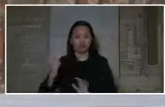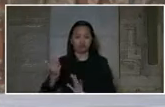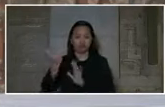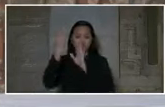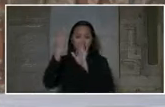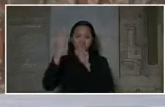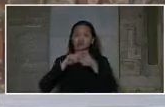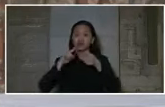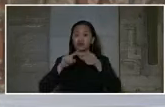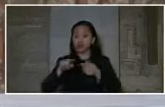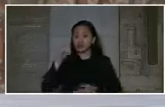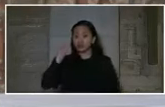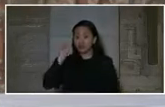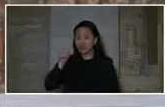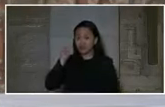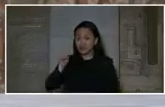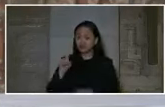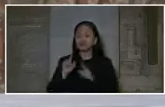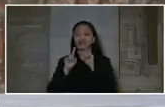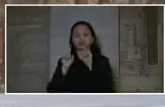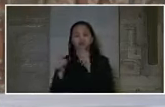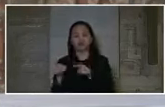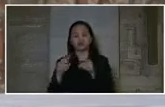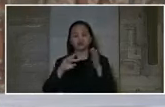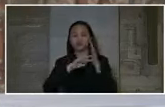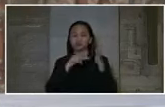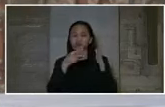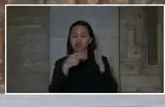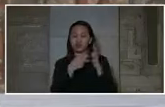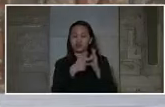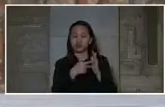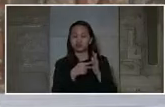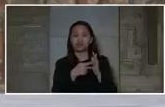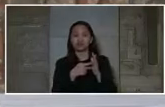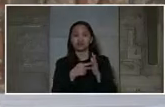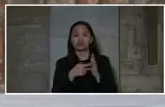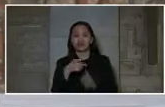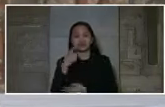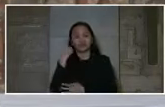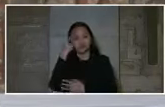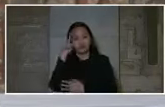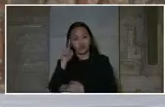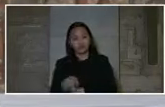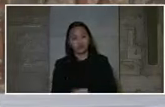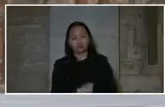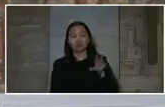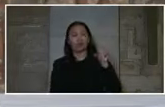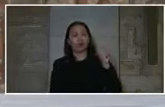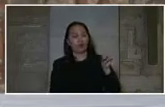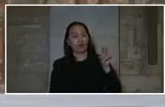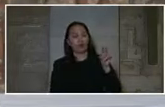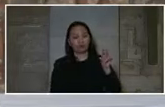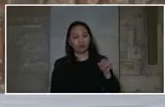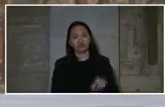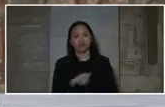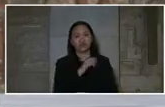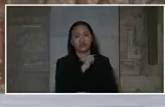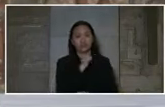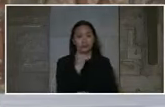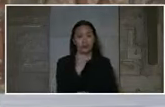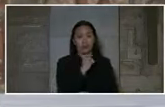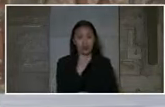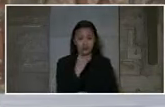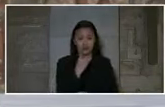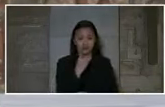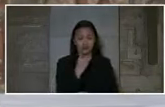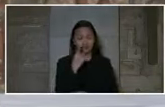At yung oong yon ay nangangahulugan din ng paghindi ng isang pari